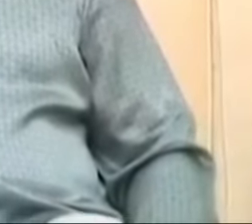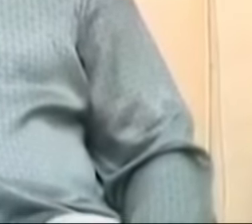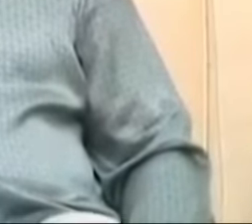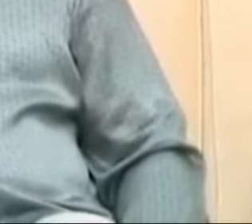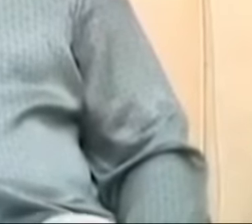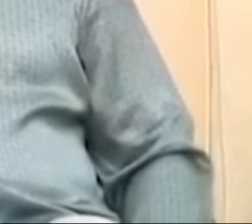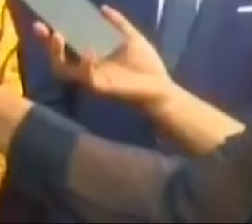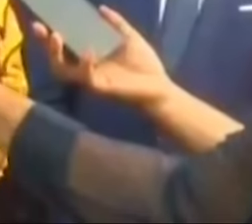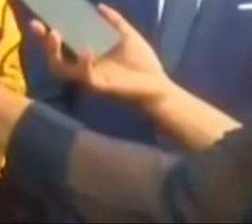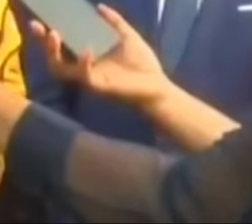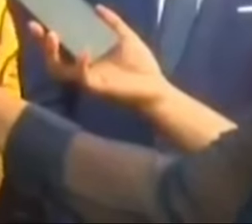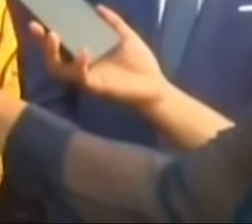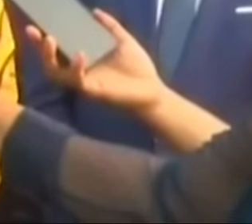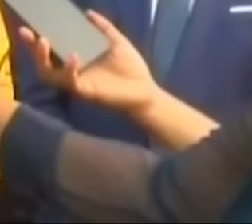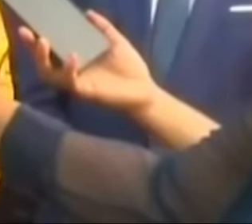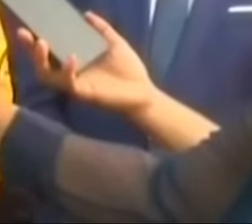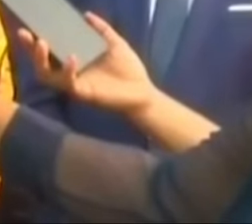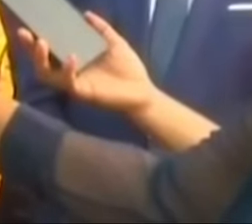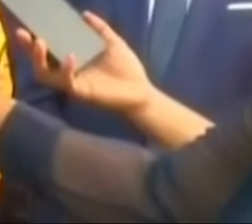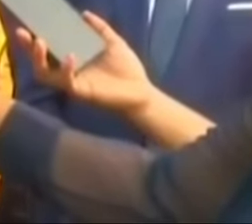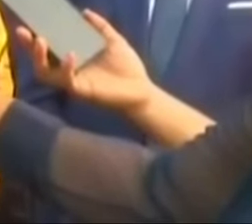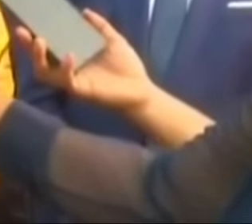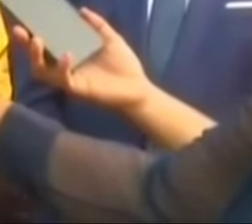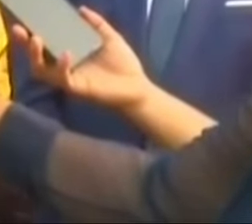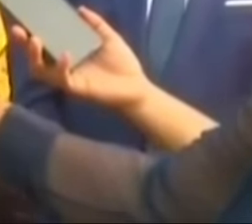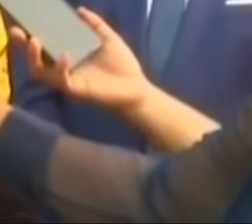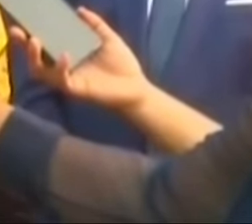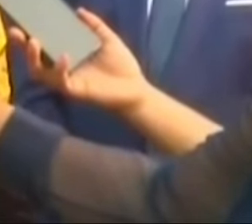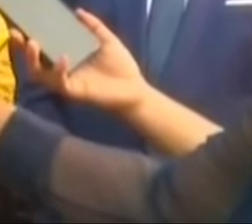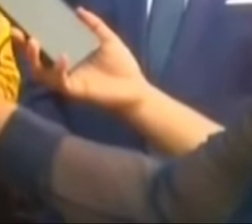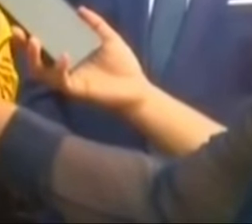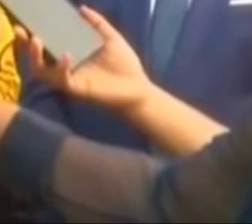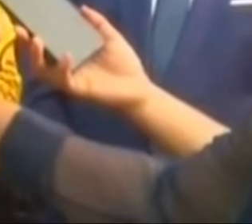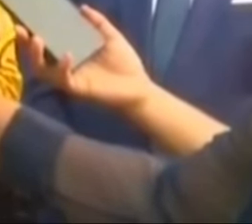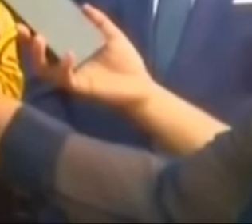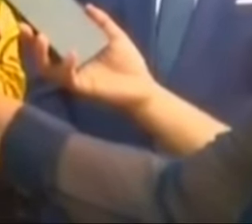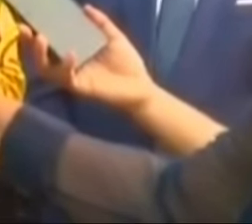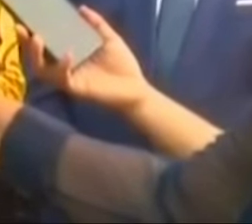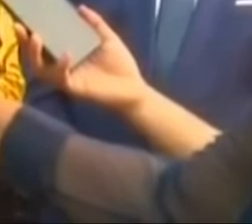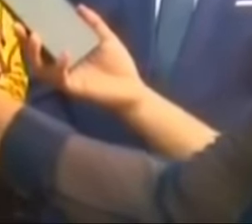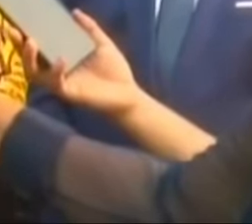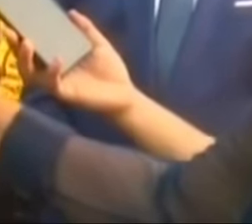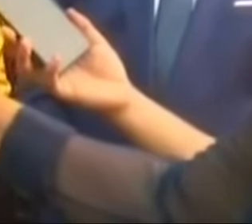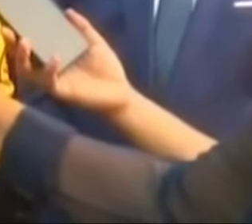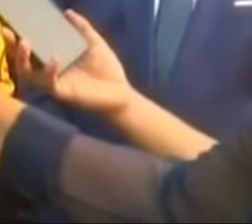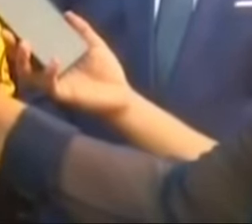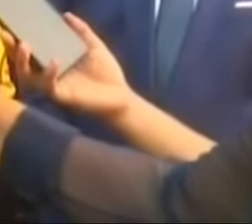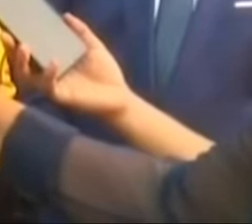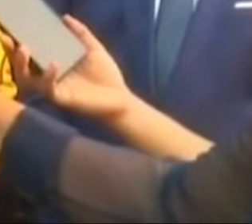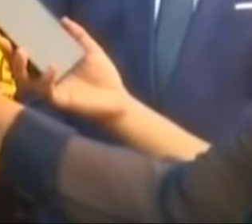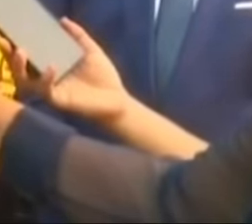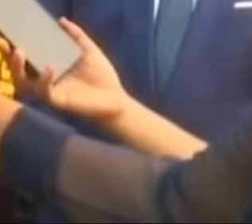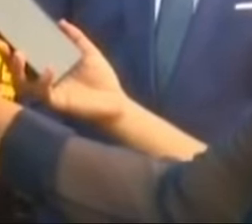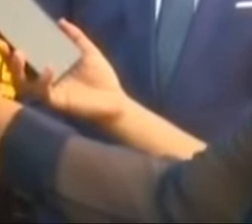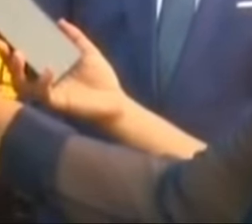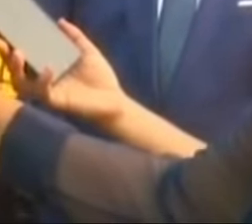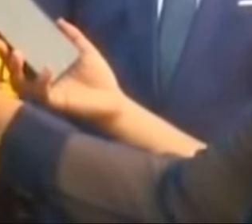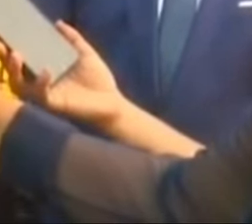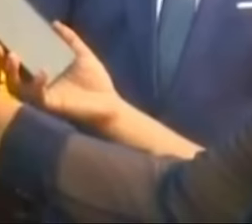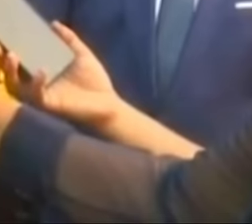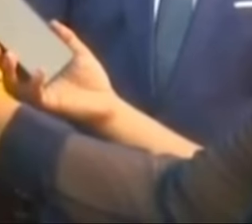l'économie climatique. Donc nous devons nous mettre ensemble pour voir comment les ressources concilier la préservation de l'environnement et